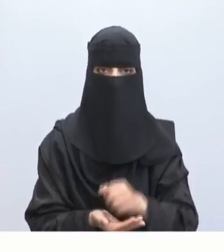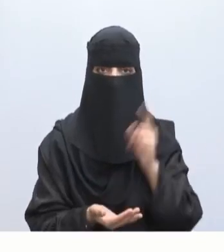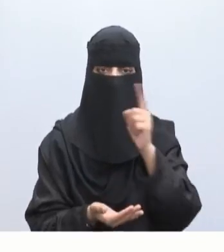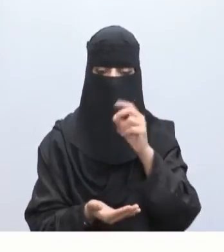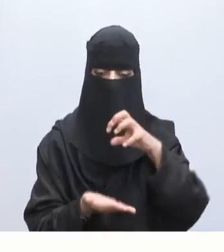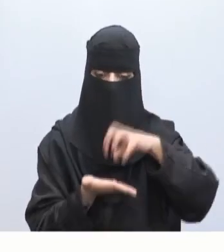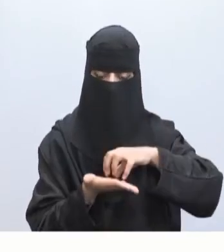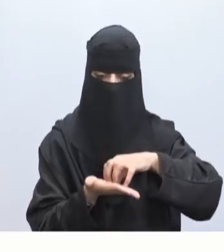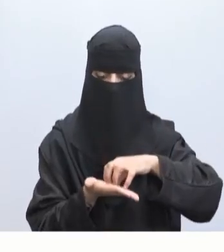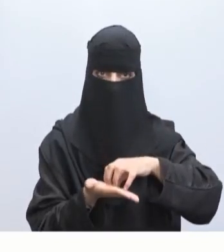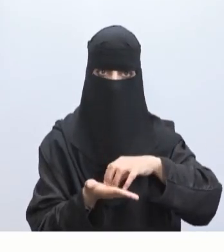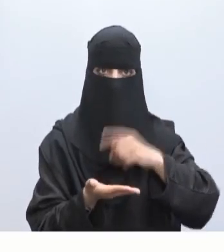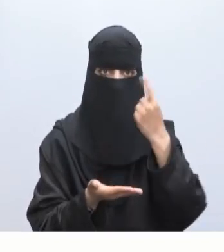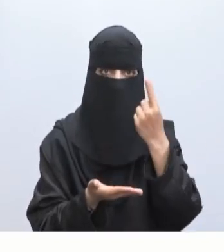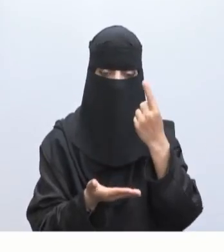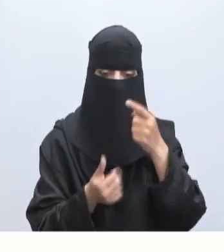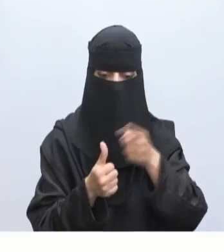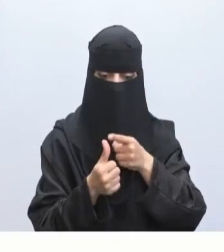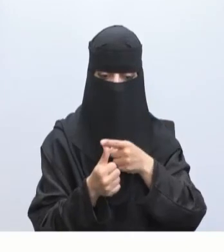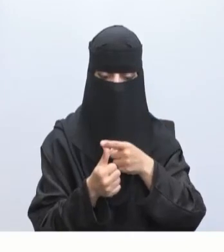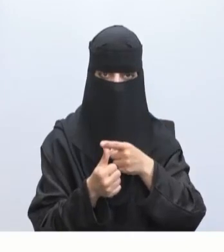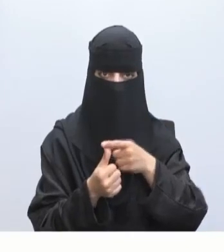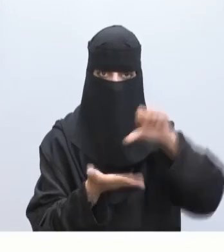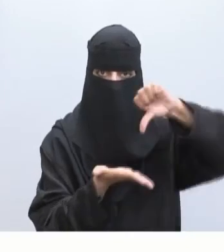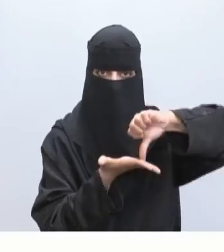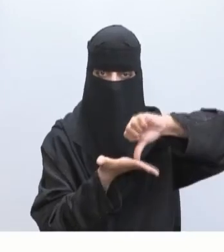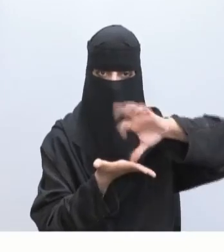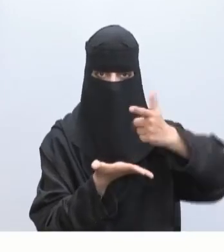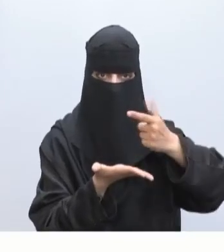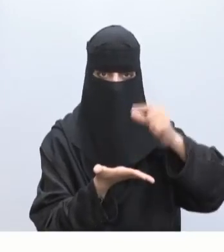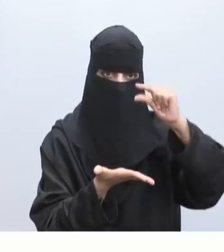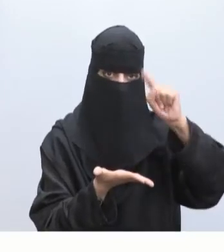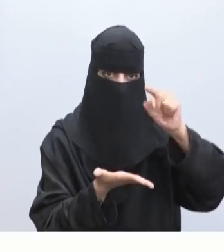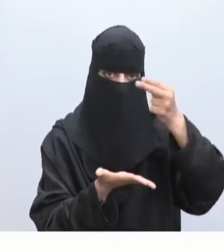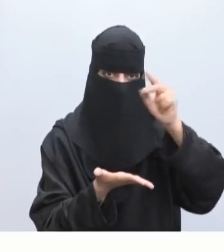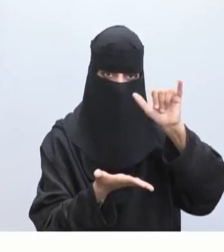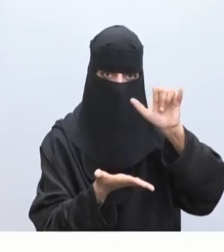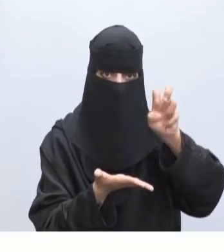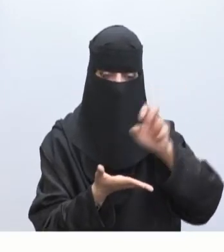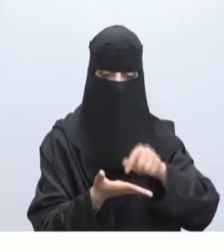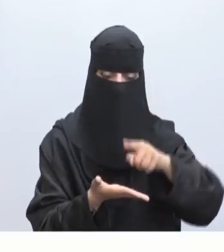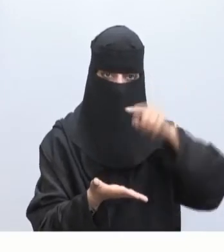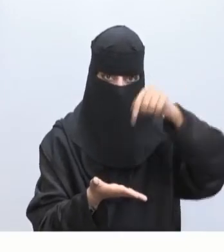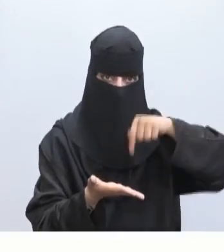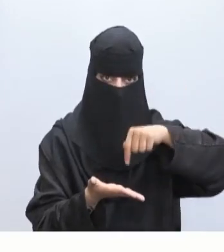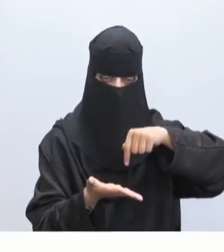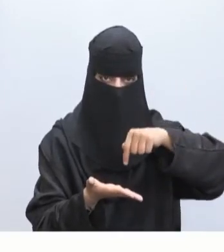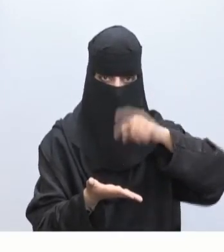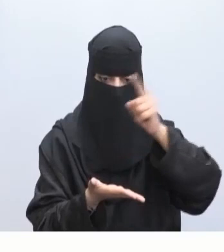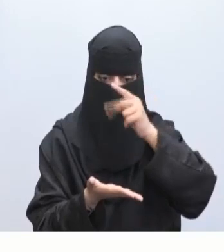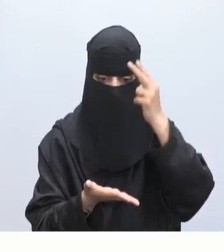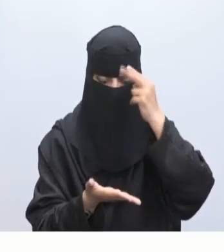السعوديه الاولى عاصمتها ماذا الدرعيه بينما الدوله السعوديه